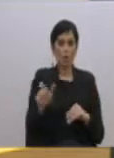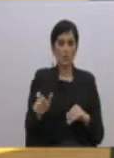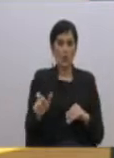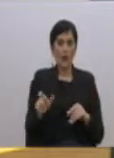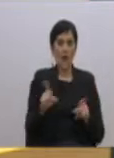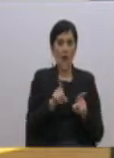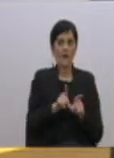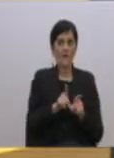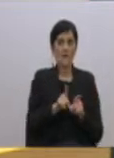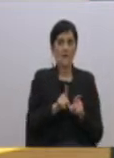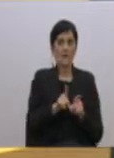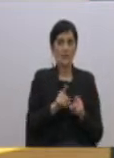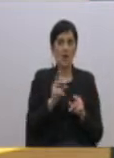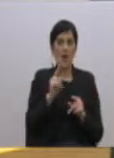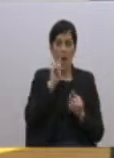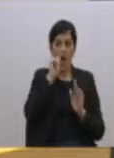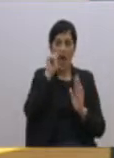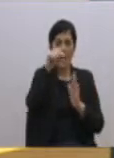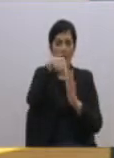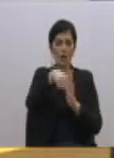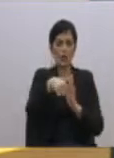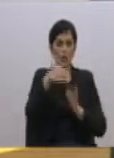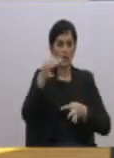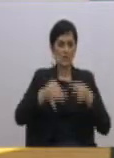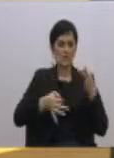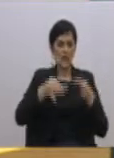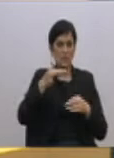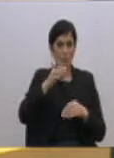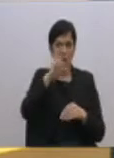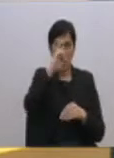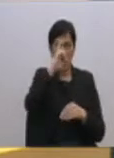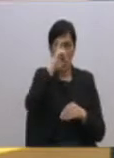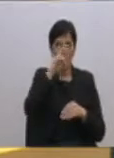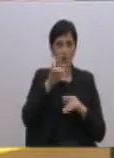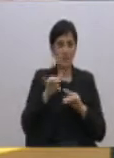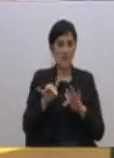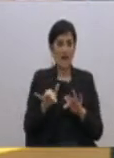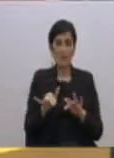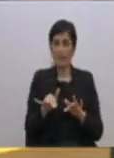blubaze, da, mă uchid de blubaze, da, mă uchid de blubaze,